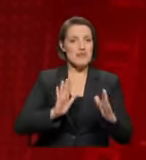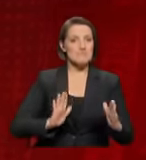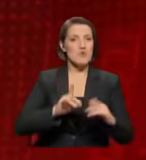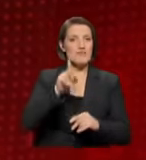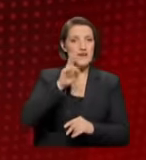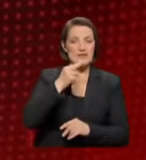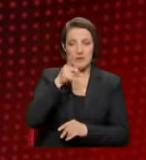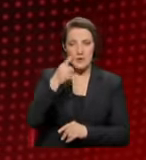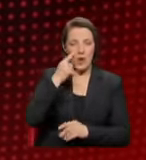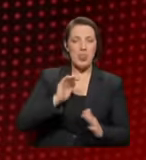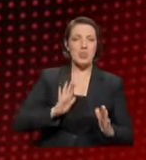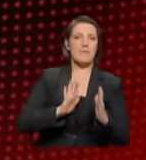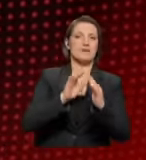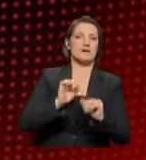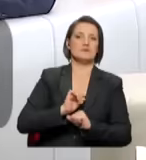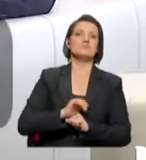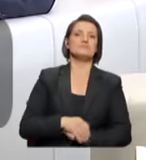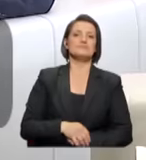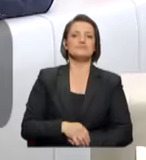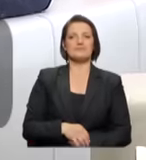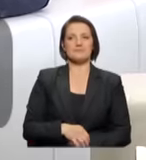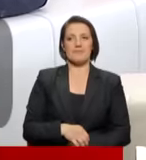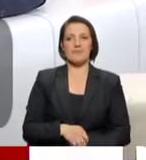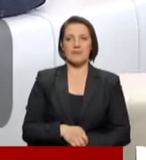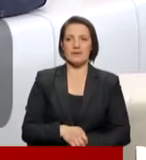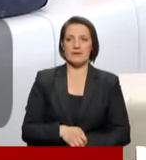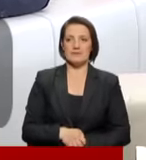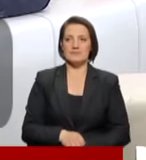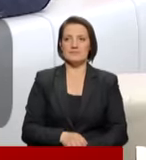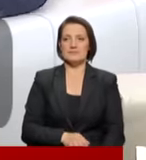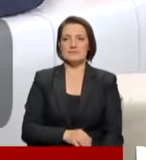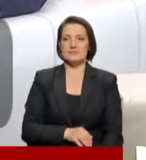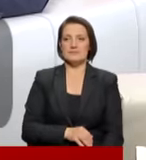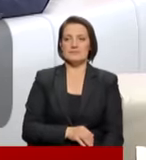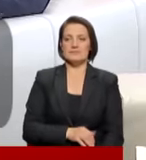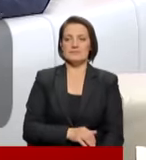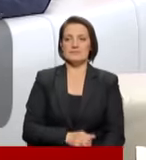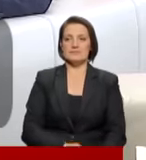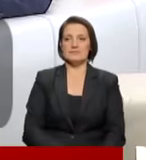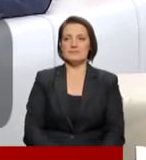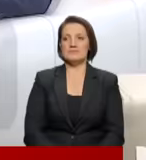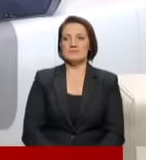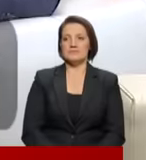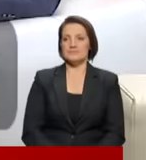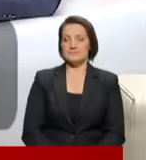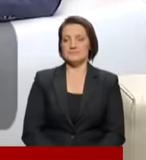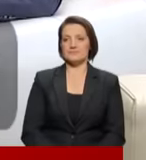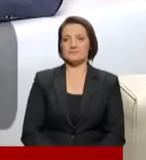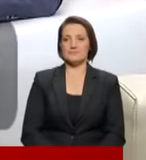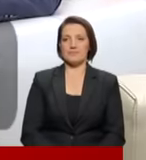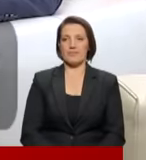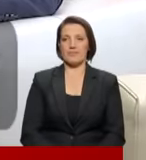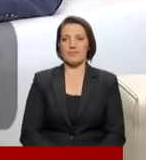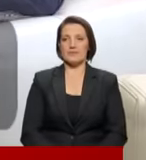muhalefetten tepkiler yükseldi. Halkın ekonomik olarak da yaşadığı zorluklarla mücadelede yanında olduk. İyi örnekleri